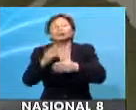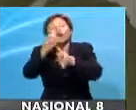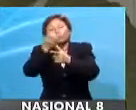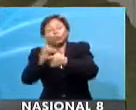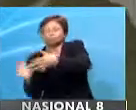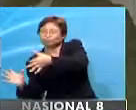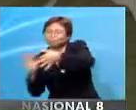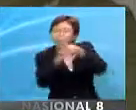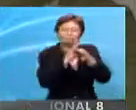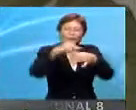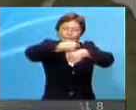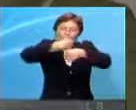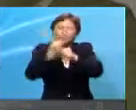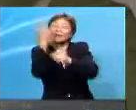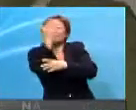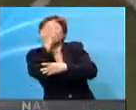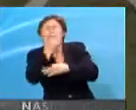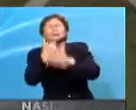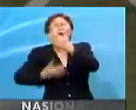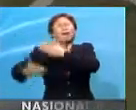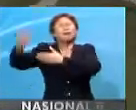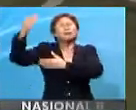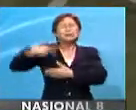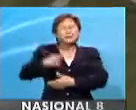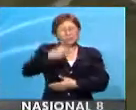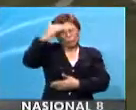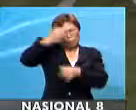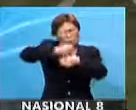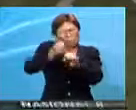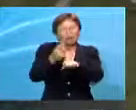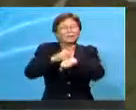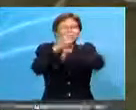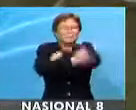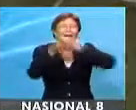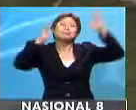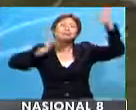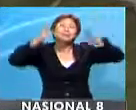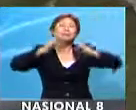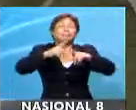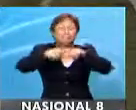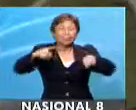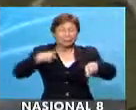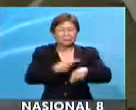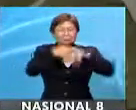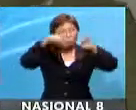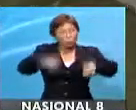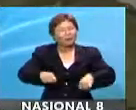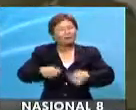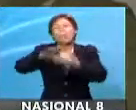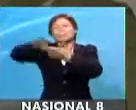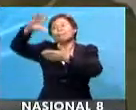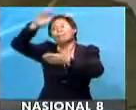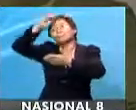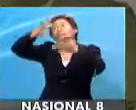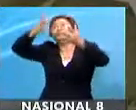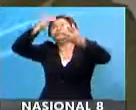collaboration dalam producing lah, sebab mungkin selama ni kita tahu kita produce di negara kita saja, tapi kita boleh belajar